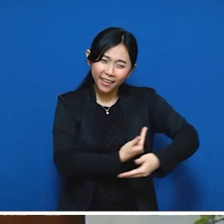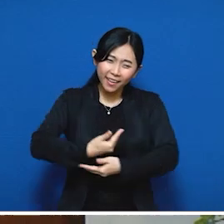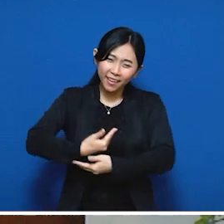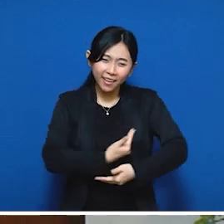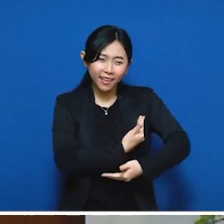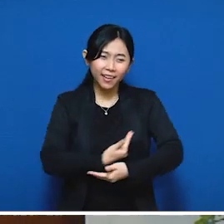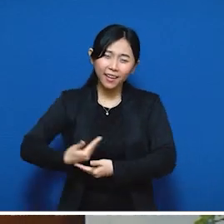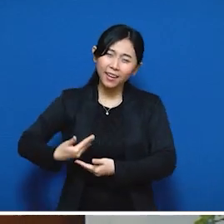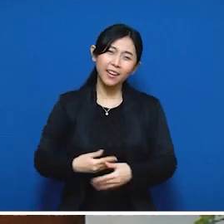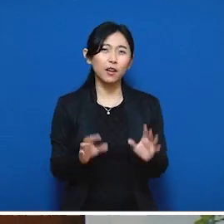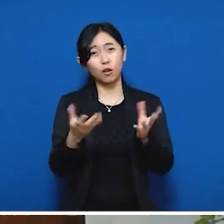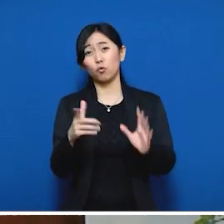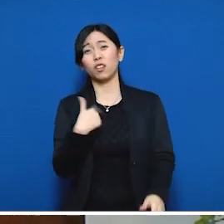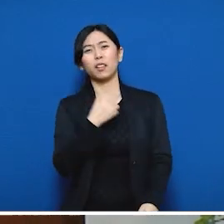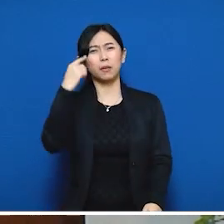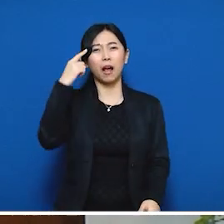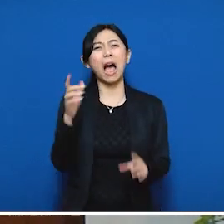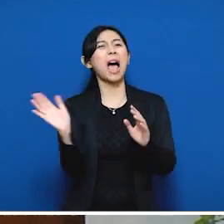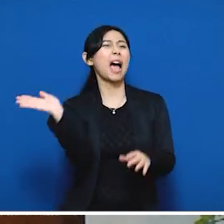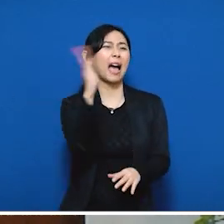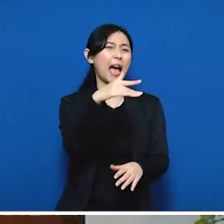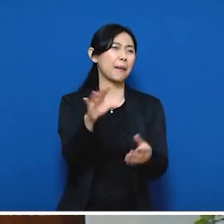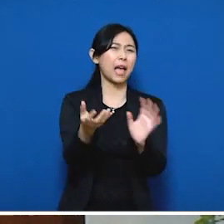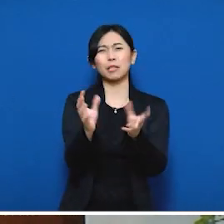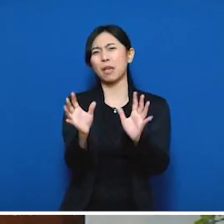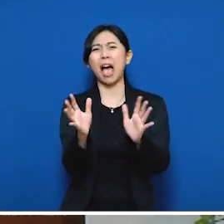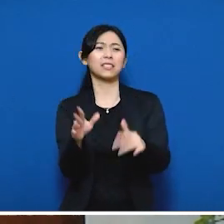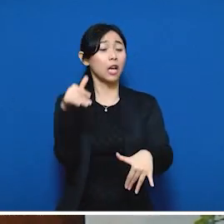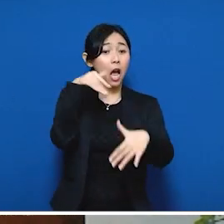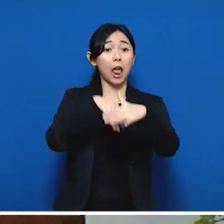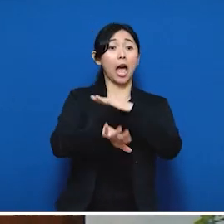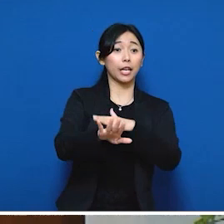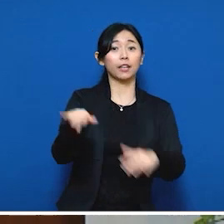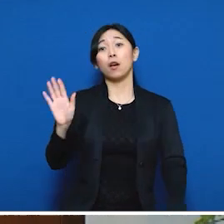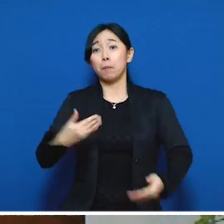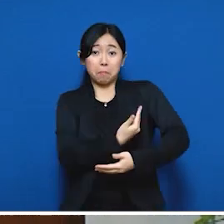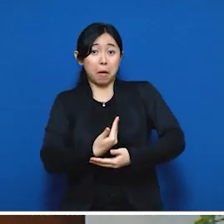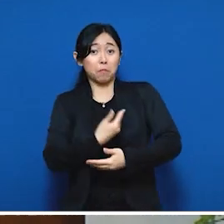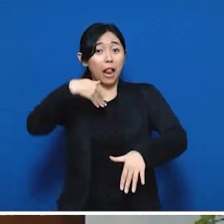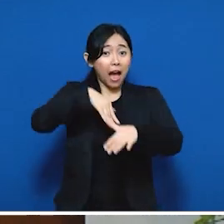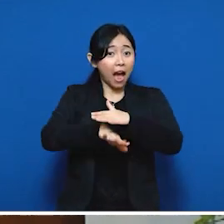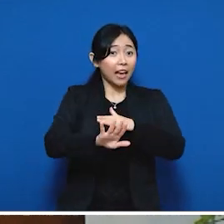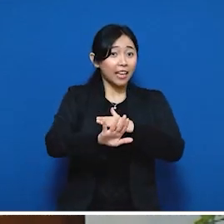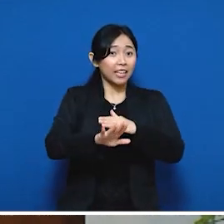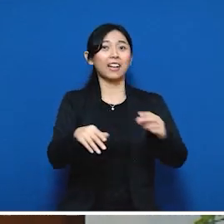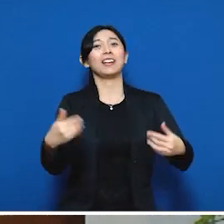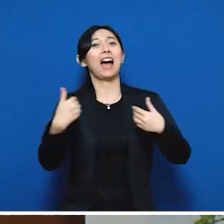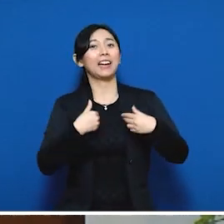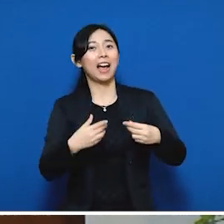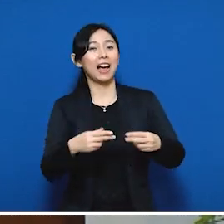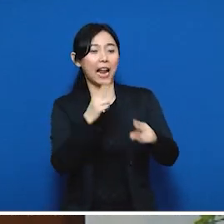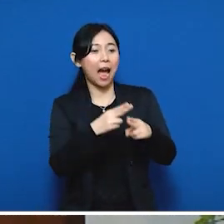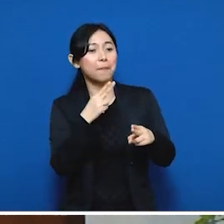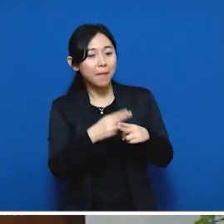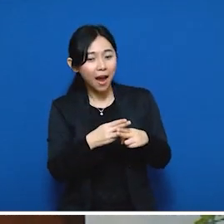Saudara, mungkin kita menganggap biasa aja, oh ya, ada satu peristiwa kelahiran, anak si A lahir, diberi nama